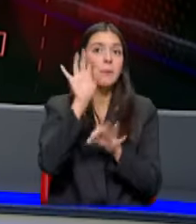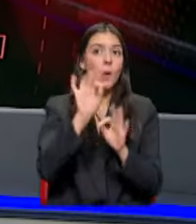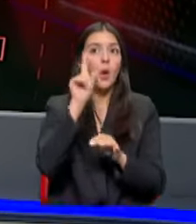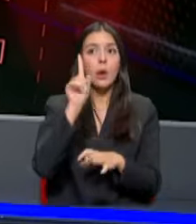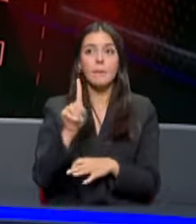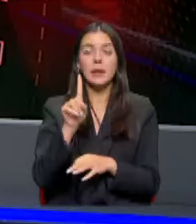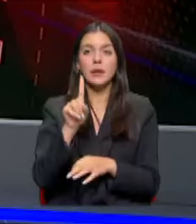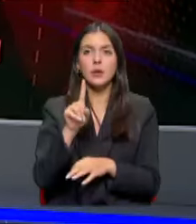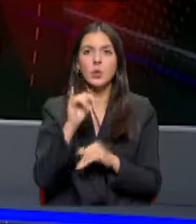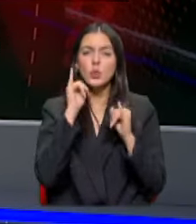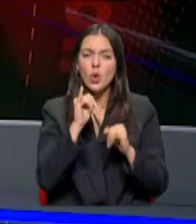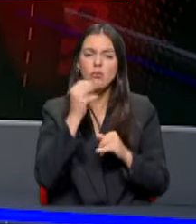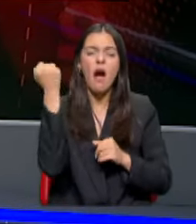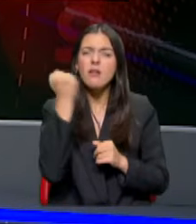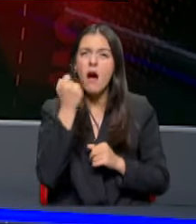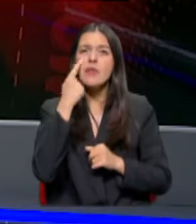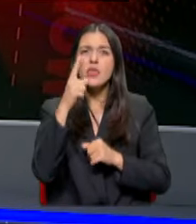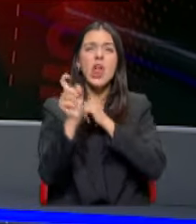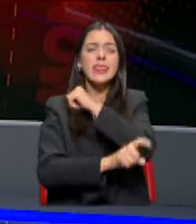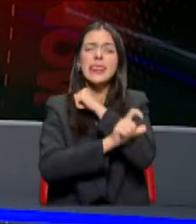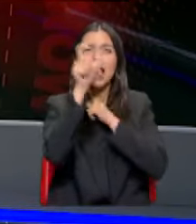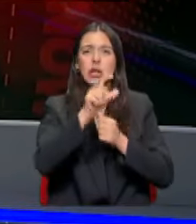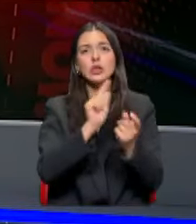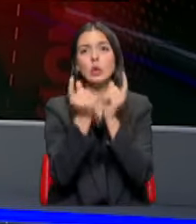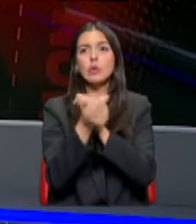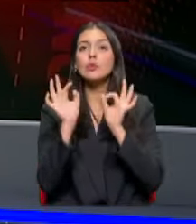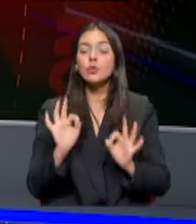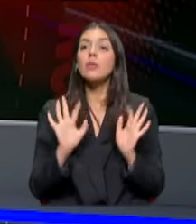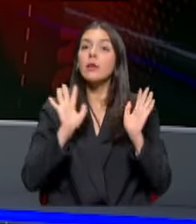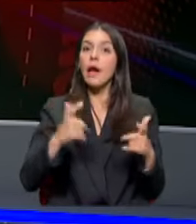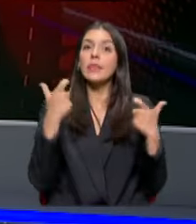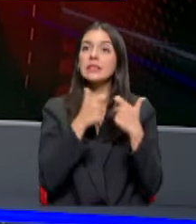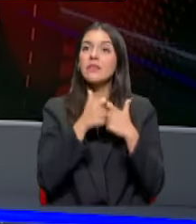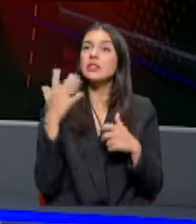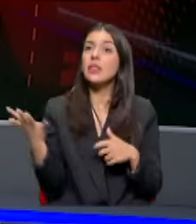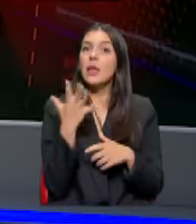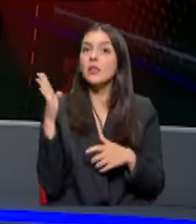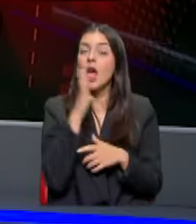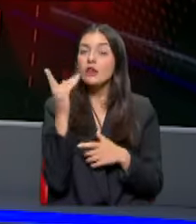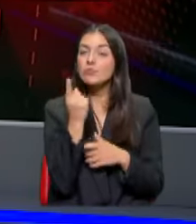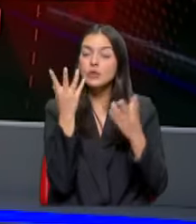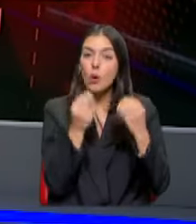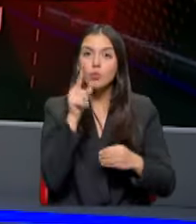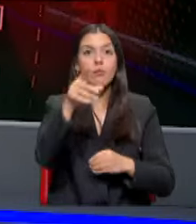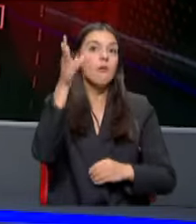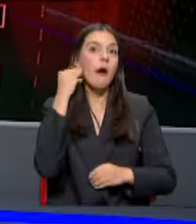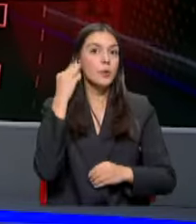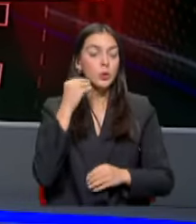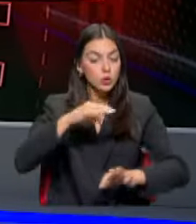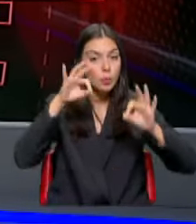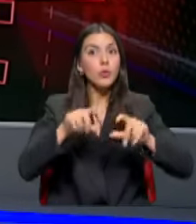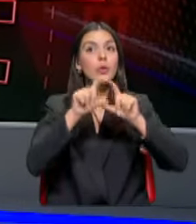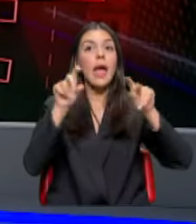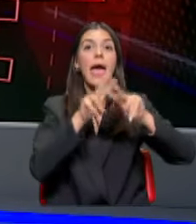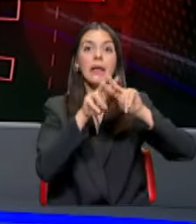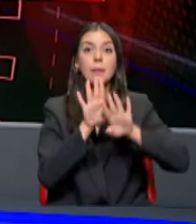bir zalime, katile, teröriste dönüştürmüş durumda. Yani savaşın ne kadar acı bir şey olduğunu da buradan anlıyoruz. Bugünkü